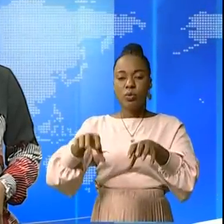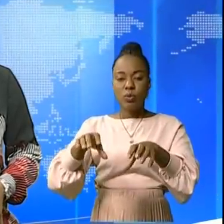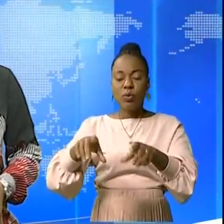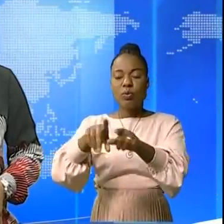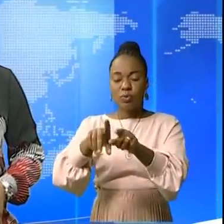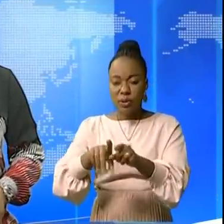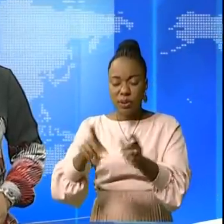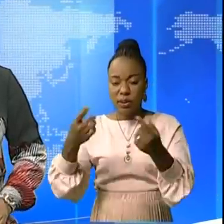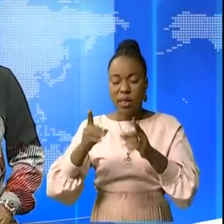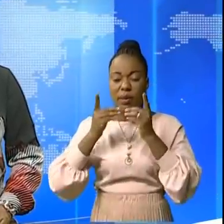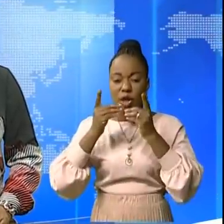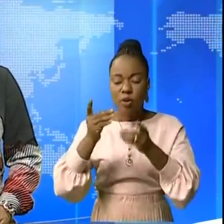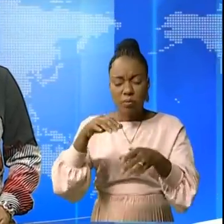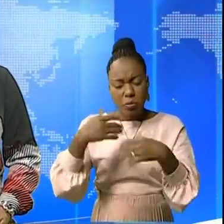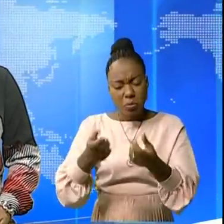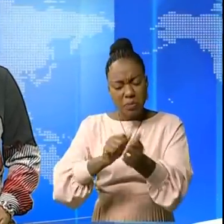de cette formation.